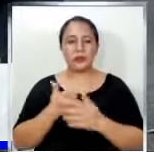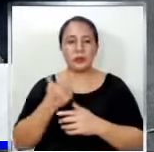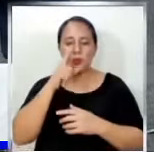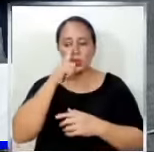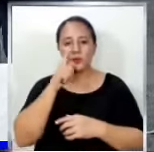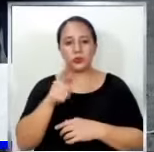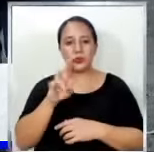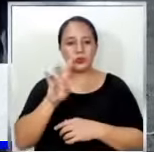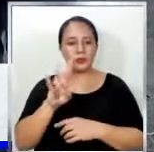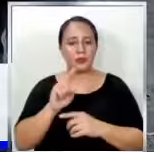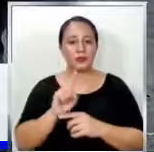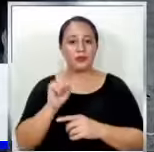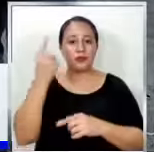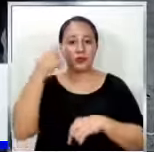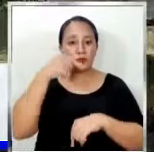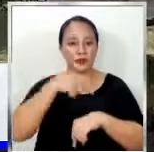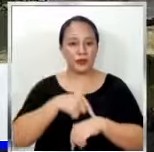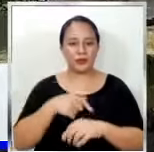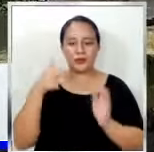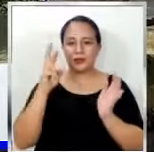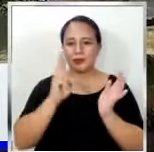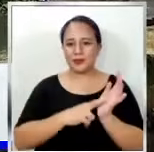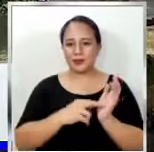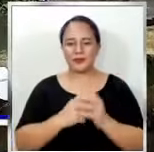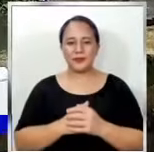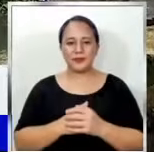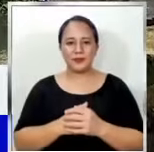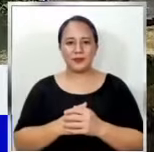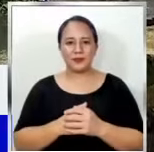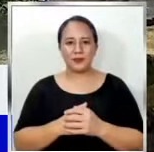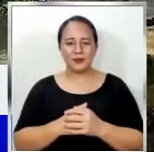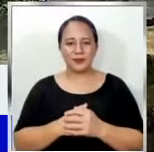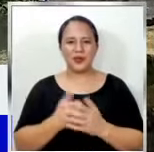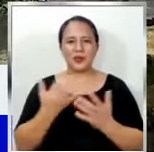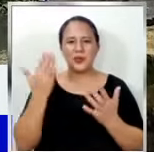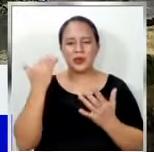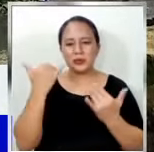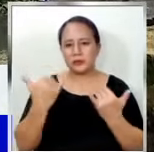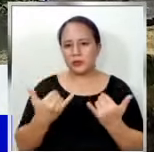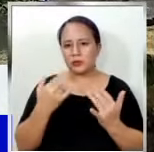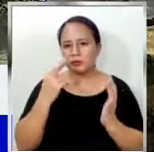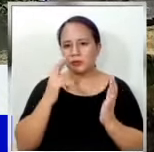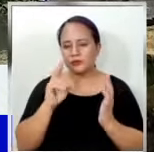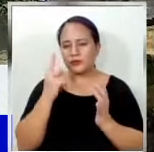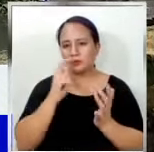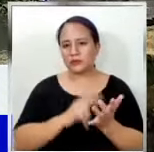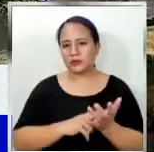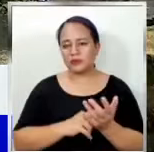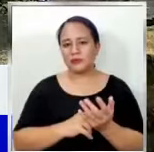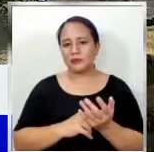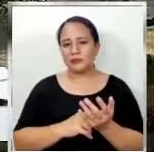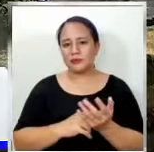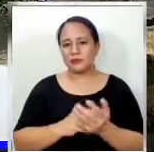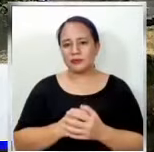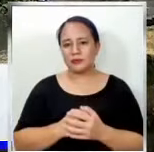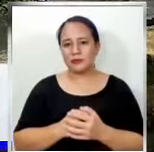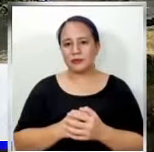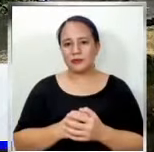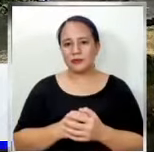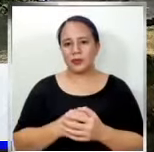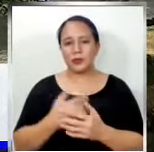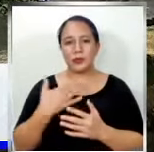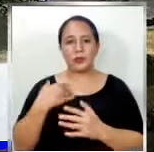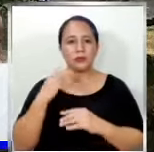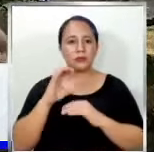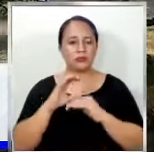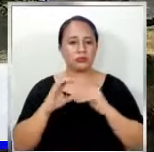at first time ding magpaparehistro. Bakit ngayon lang po kayo nagpunta? Kasi may construction po sa